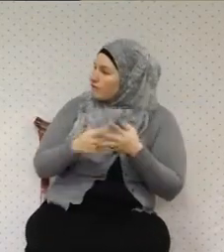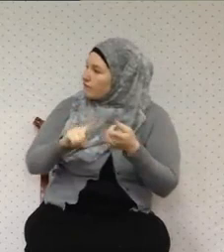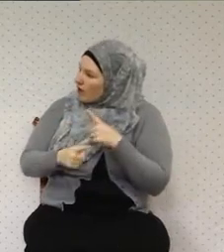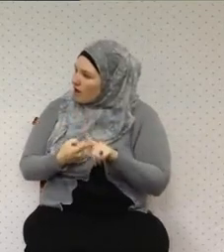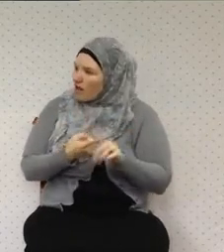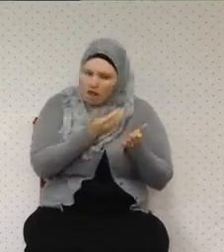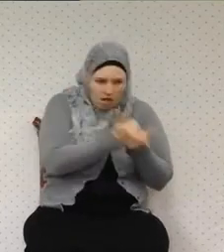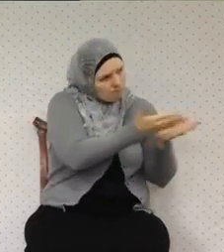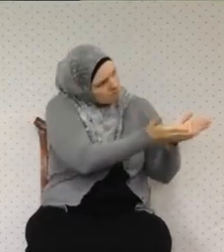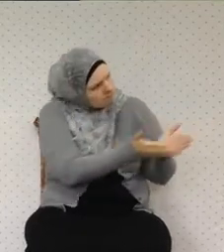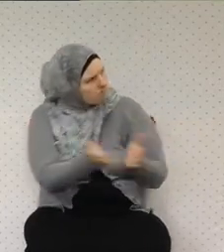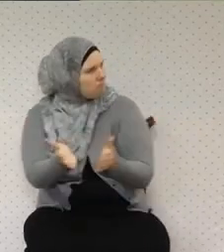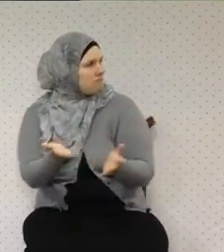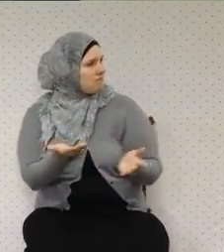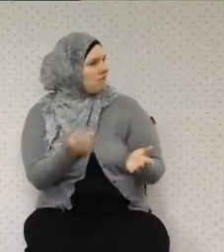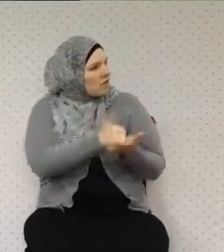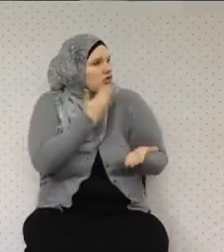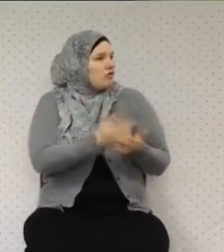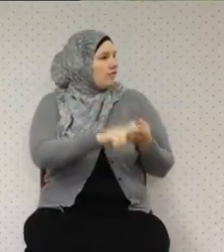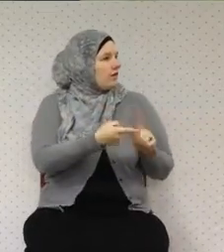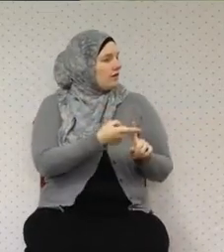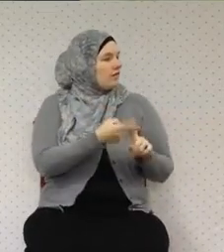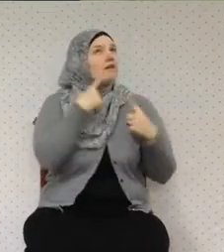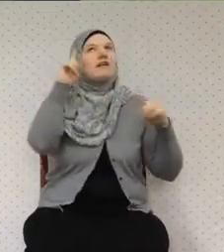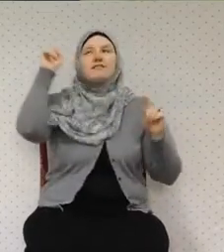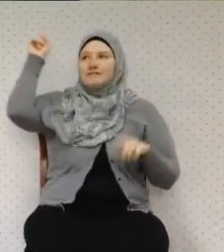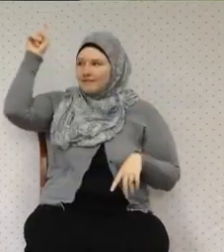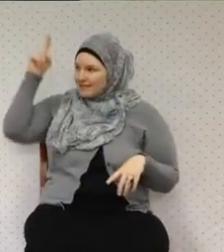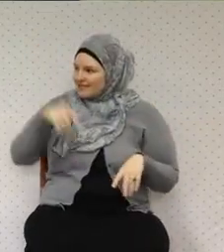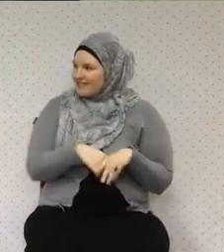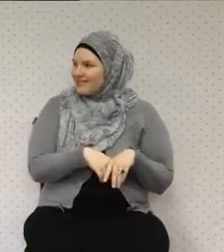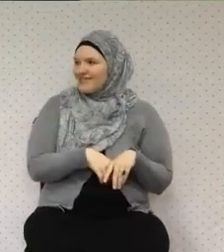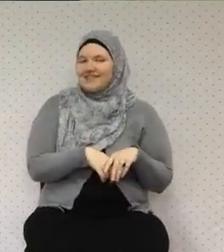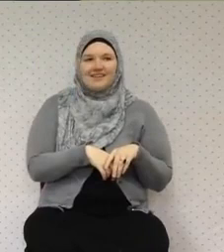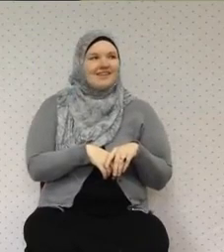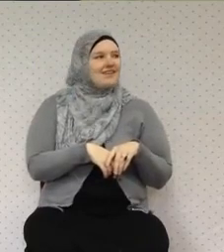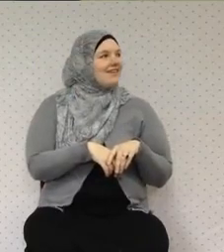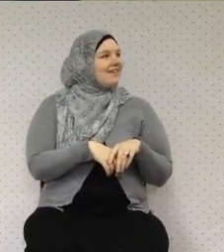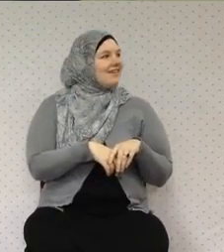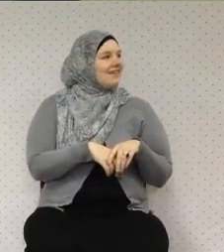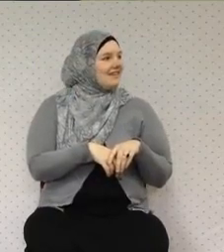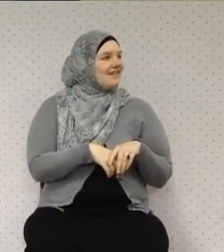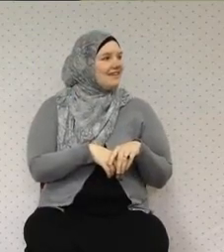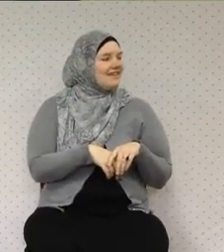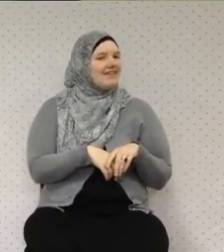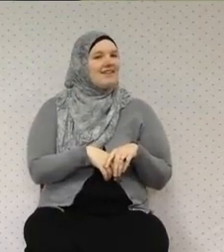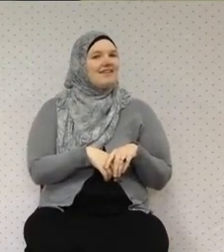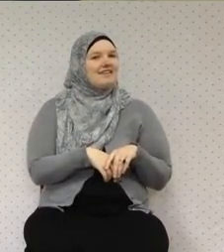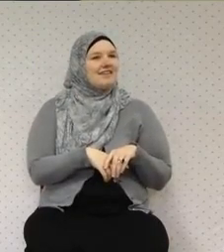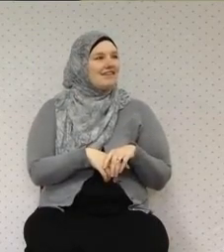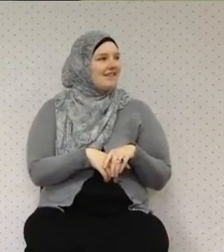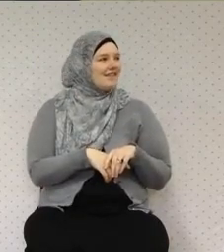is. So the Quran, where Allah subhanahu wa ta'ala says, وَاصْبِرْ نَفْسَكَ مَعَ الَّذِينَ يَدْعُونَ